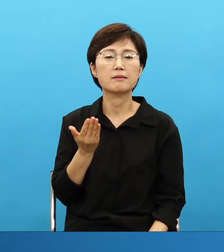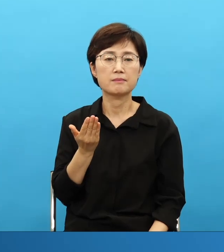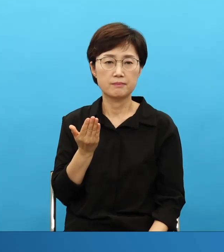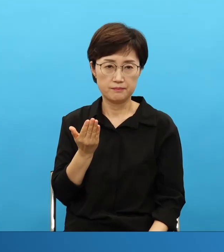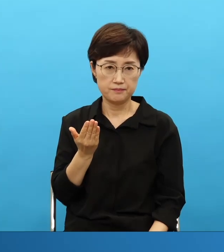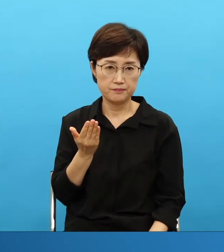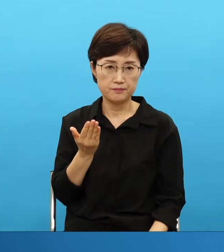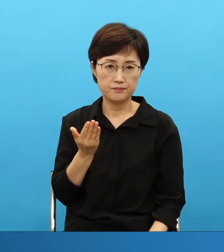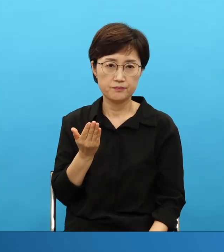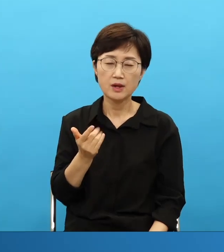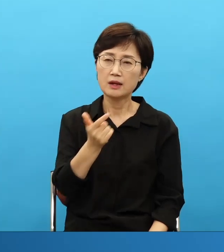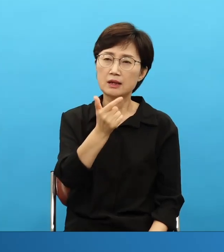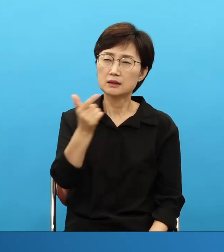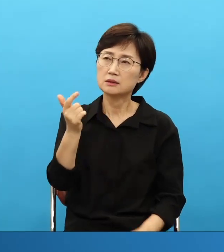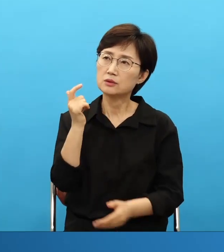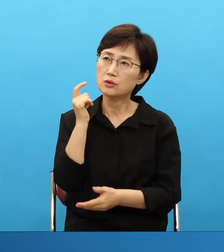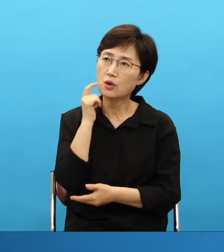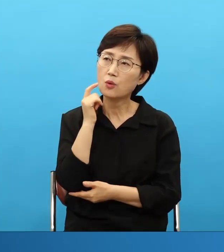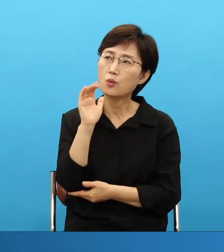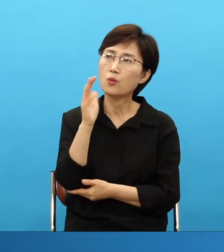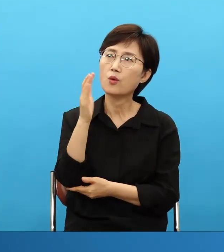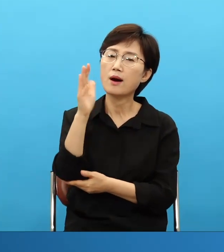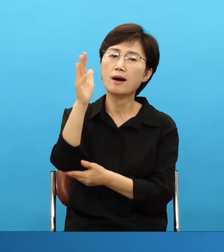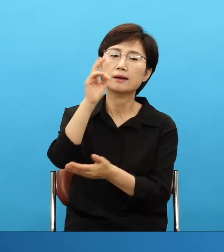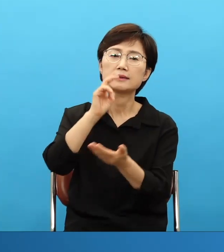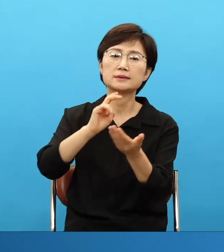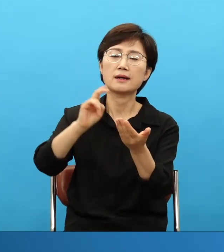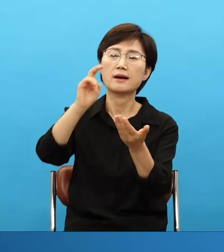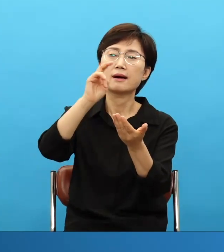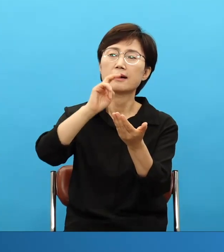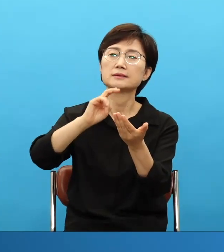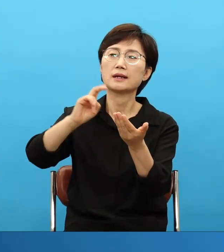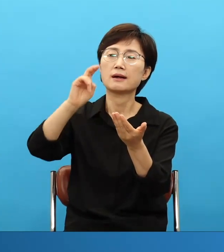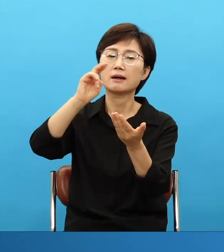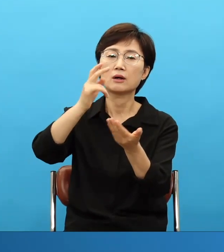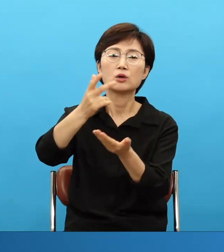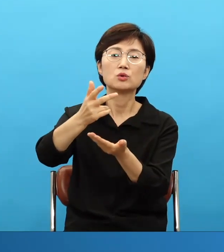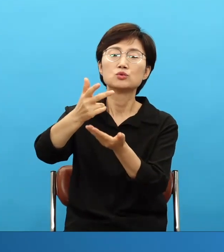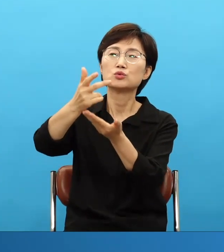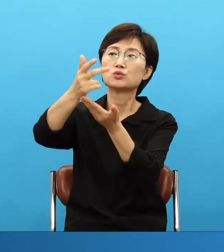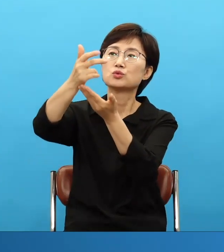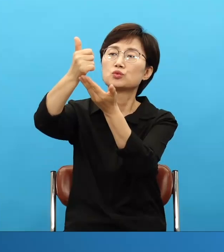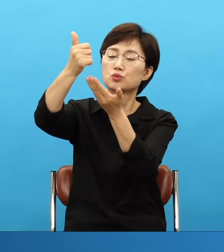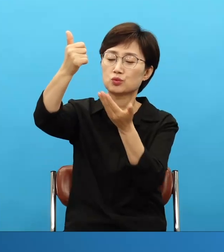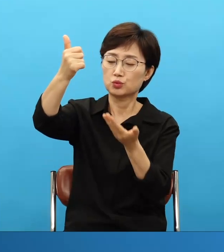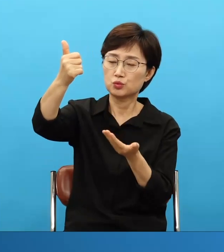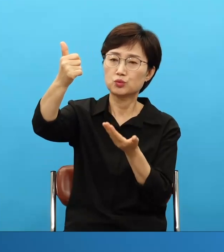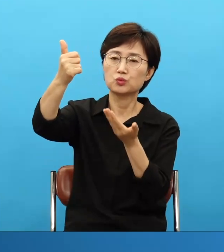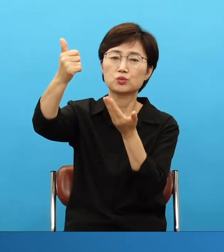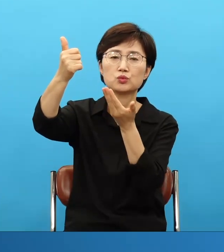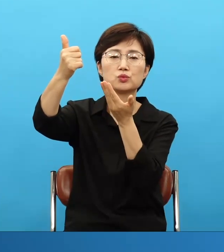사내라 큰 영광 찬양 주께